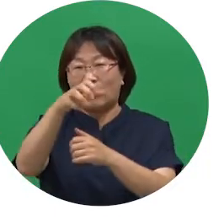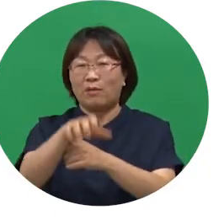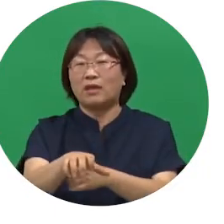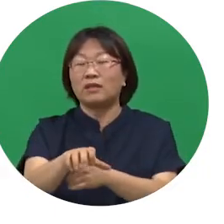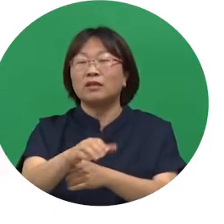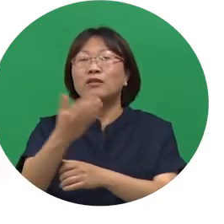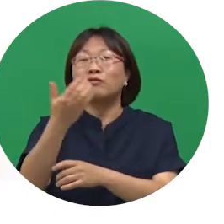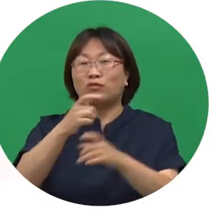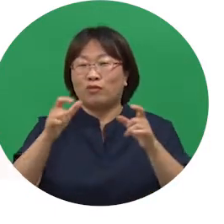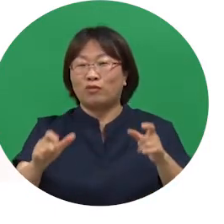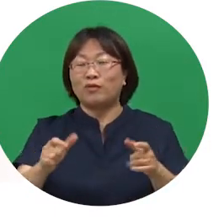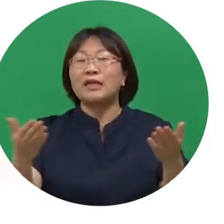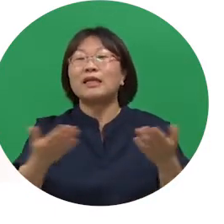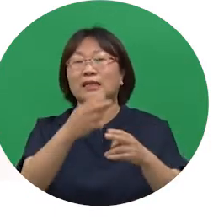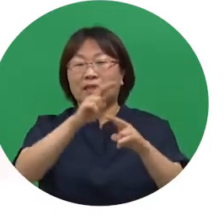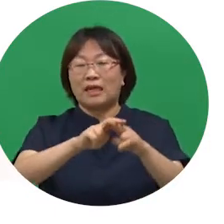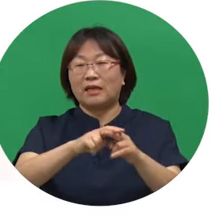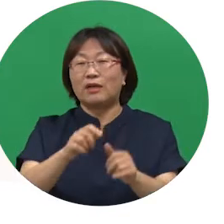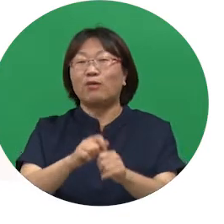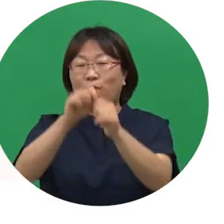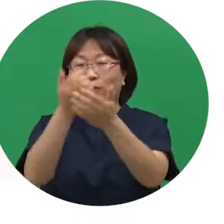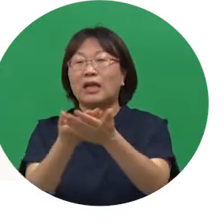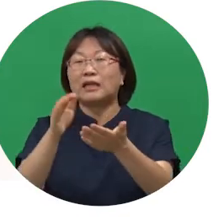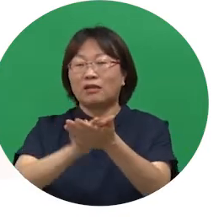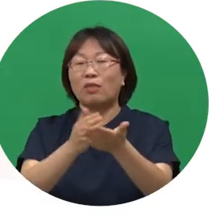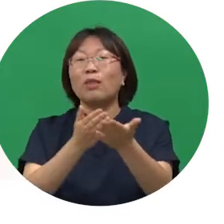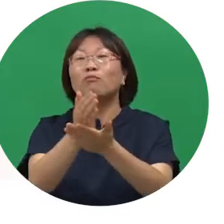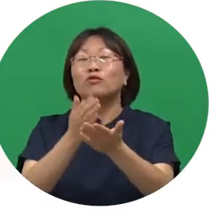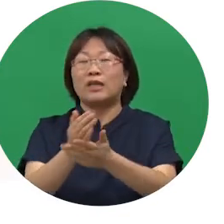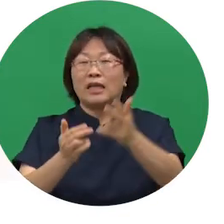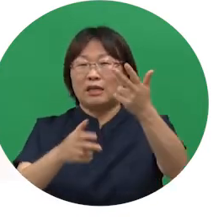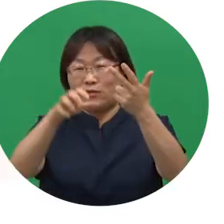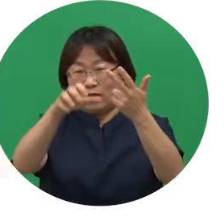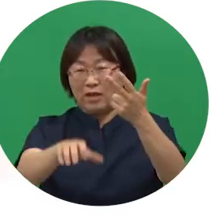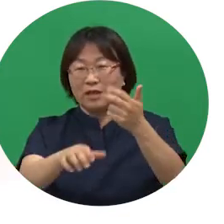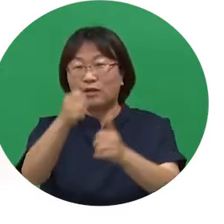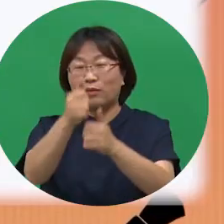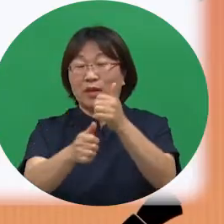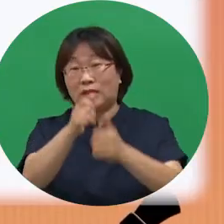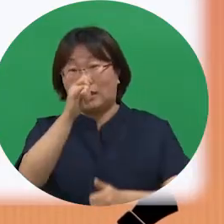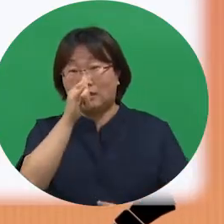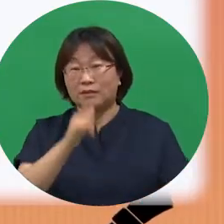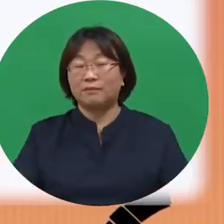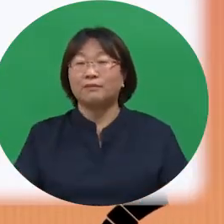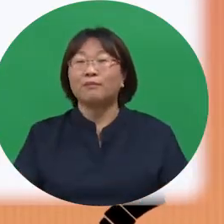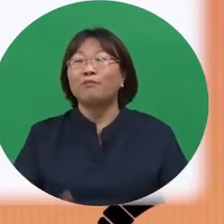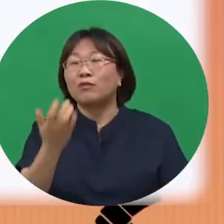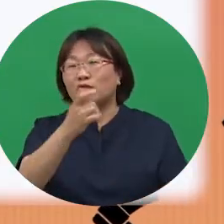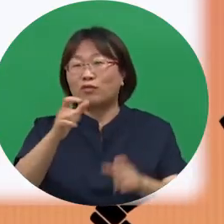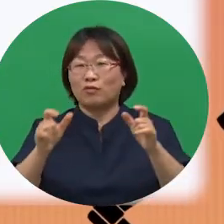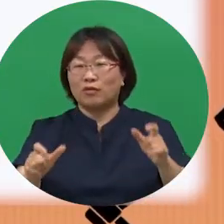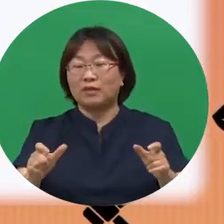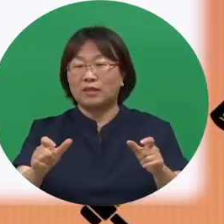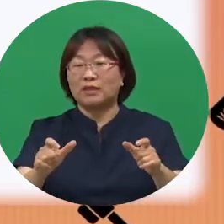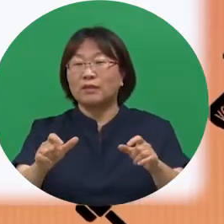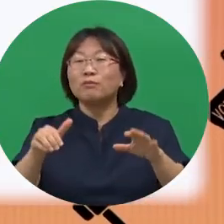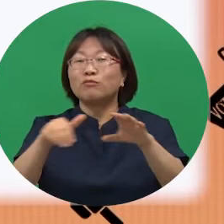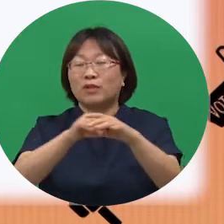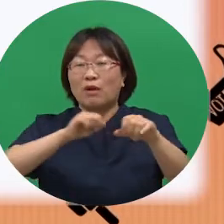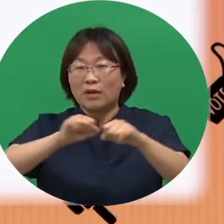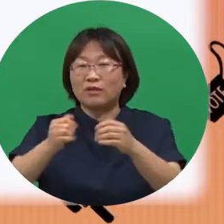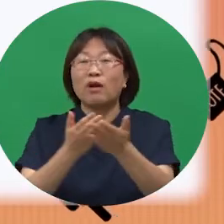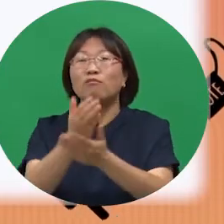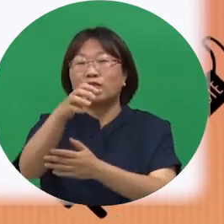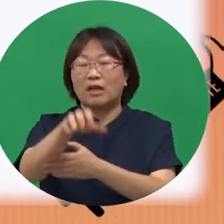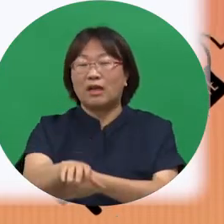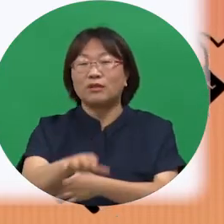대회는 일자리 및 고용 개선 등 7개 분야로 진행됐는데요 구로구는 지역문화 활성화 분야에서